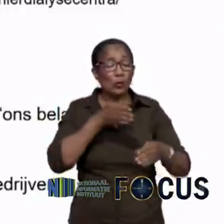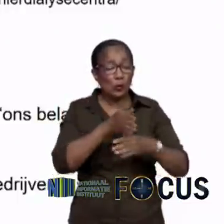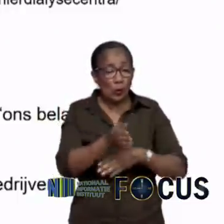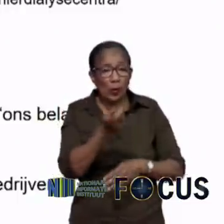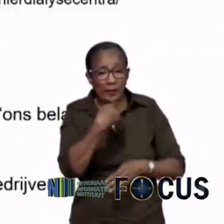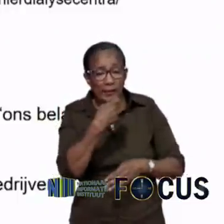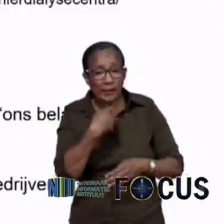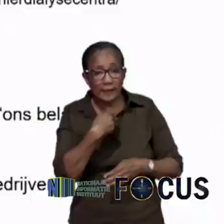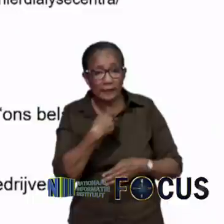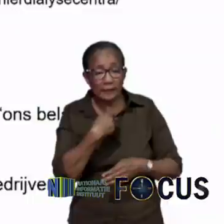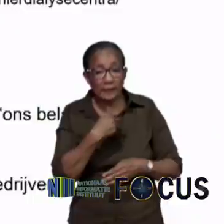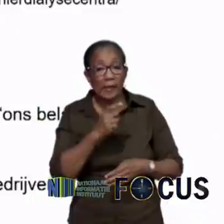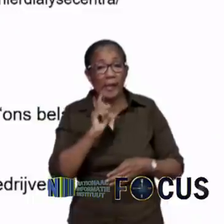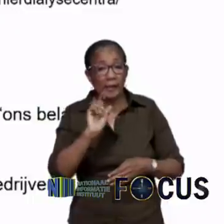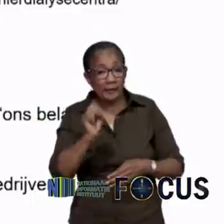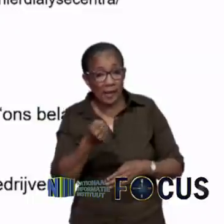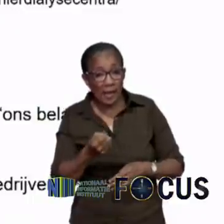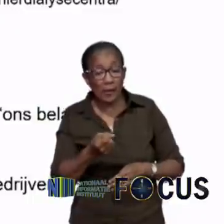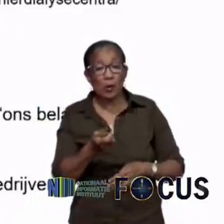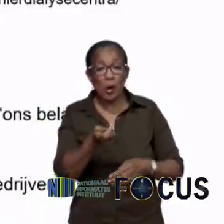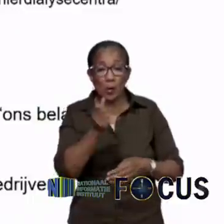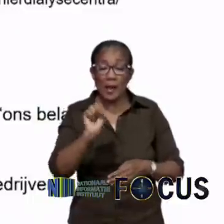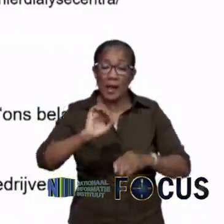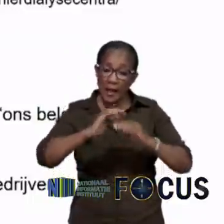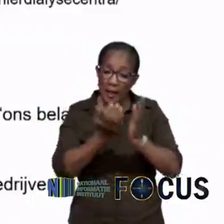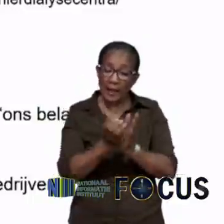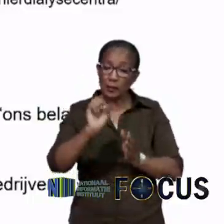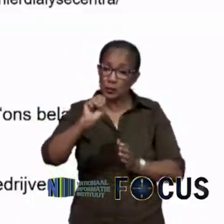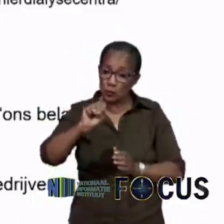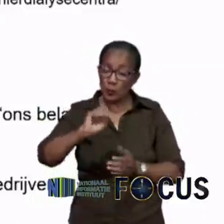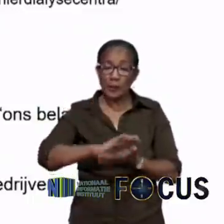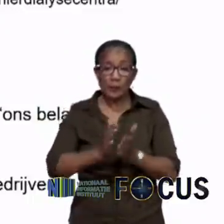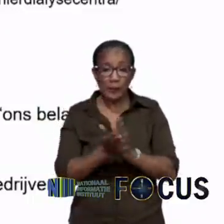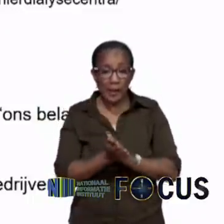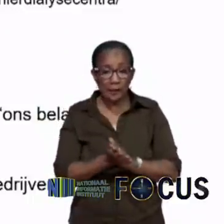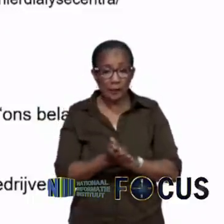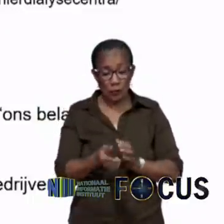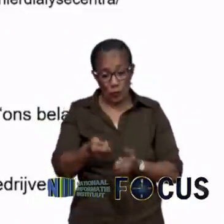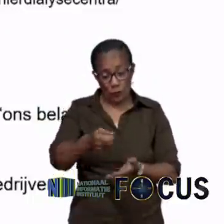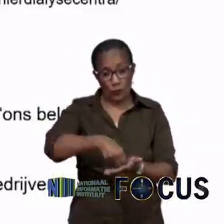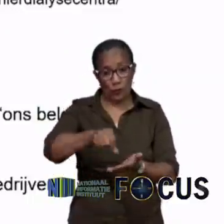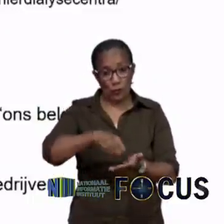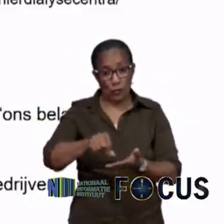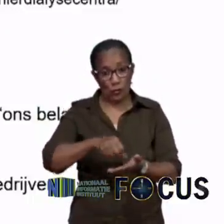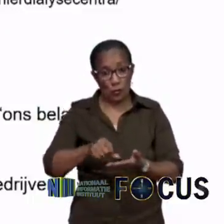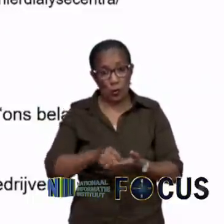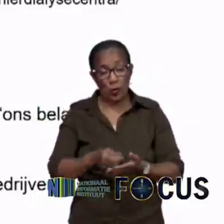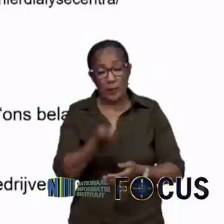En dat hij dus naar voedingswinkel, alle supermarkt zijn zeer nyang. Dus